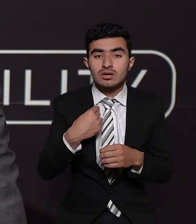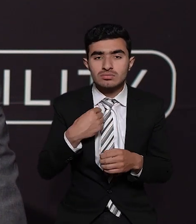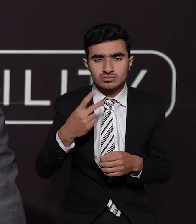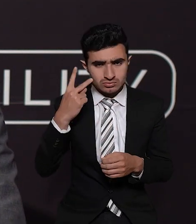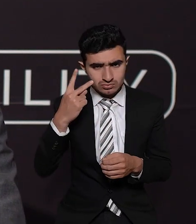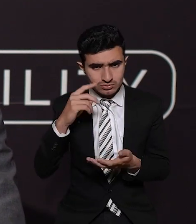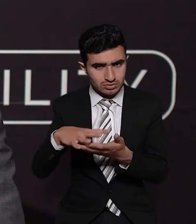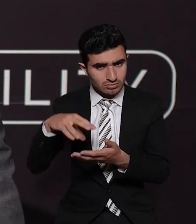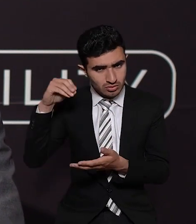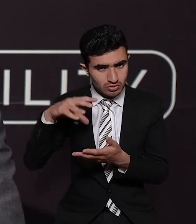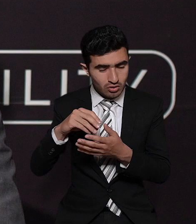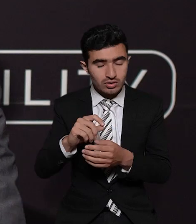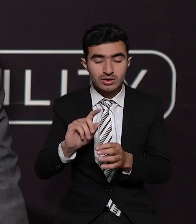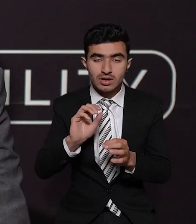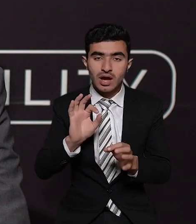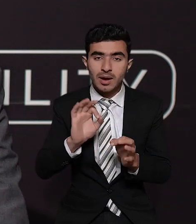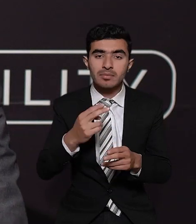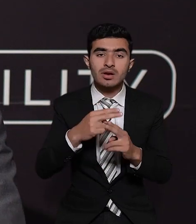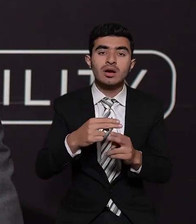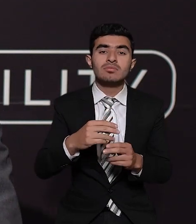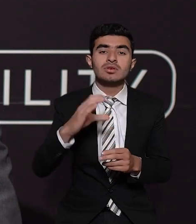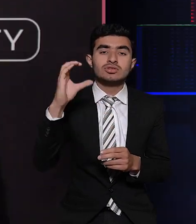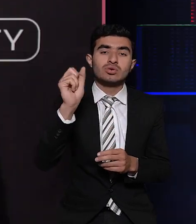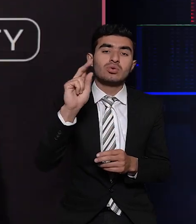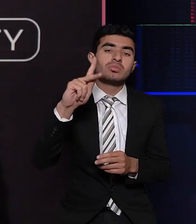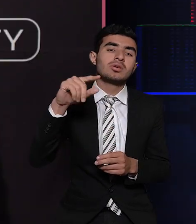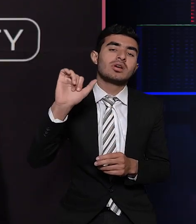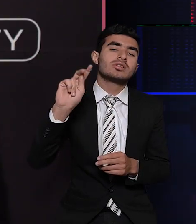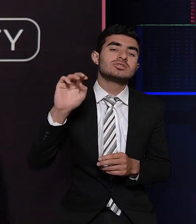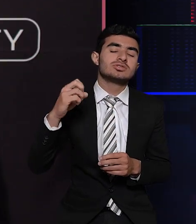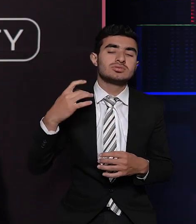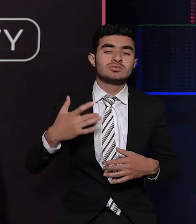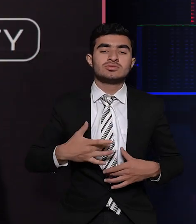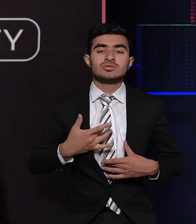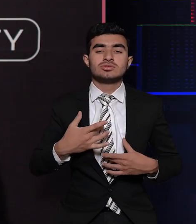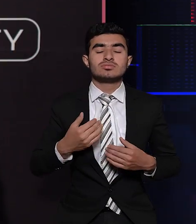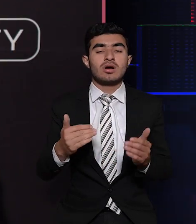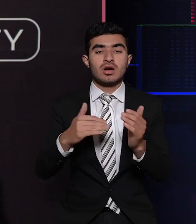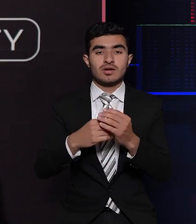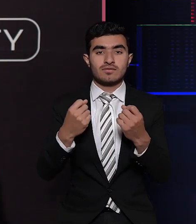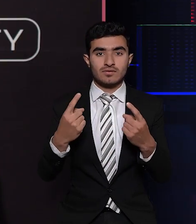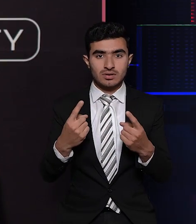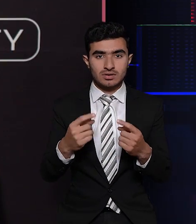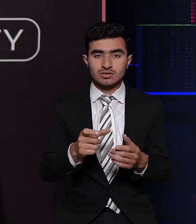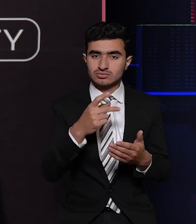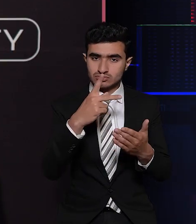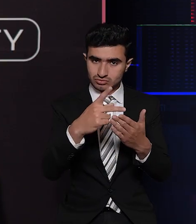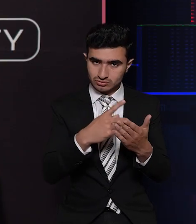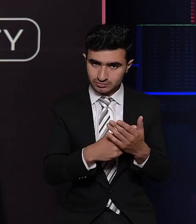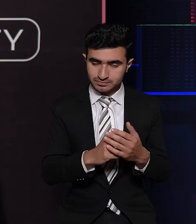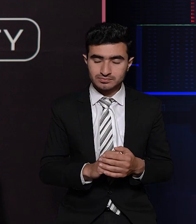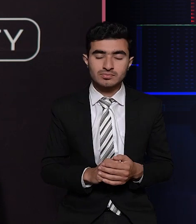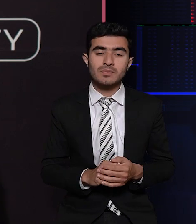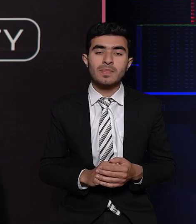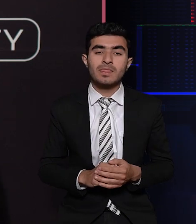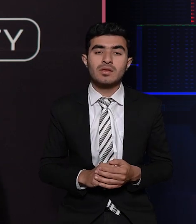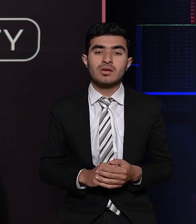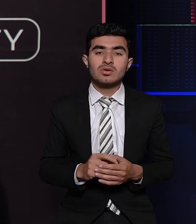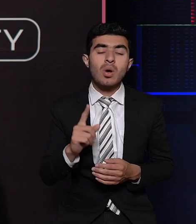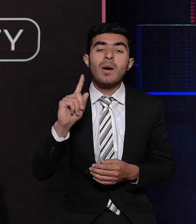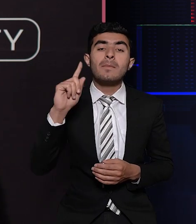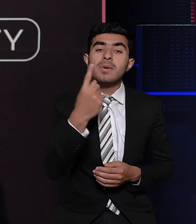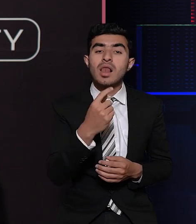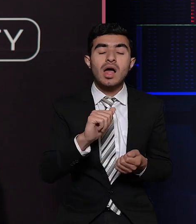ہم کوپنگ اسٹریٹجیز کہتے ہیں. پہلی کوپنگ اسٹریٹجی جو ہے وہ ہے آپ کے پاس یور فیملی